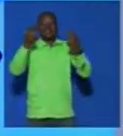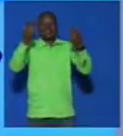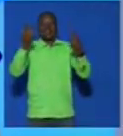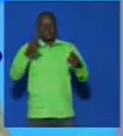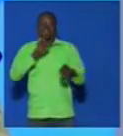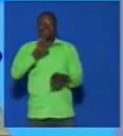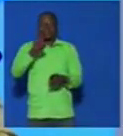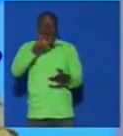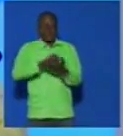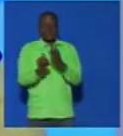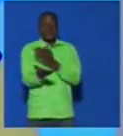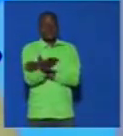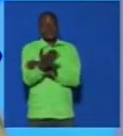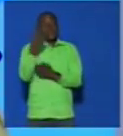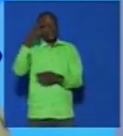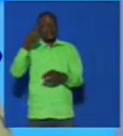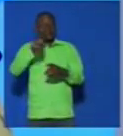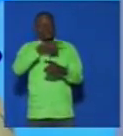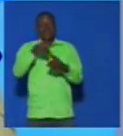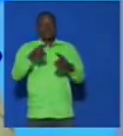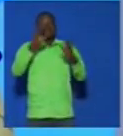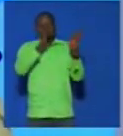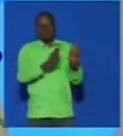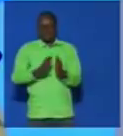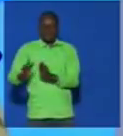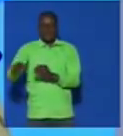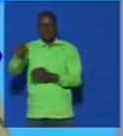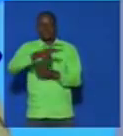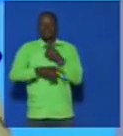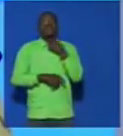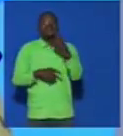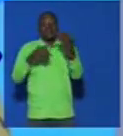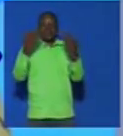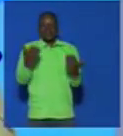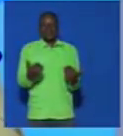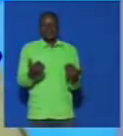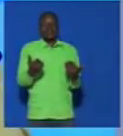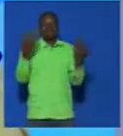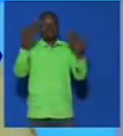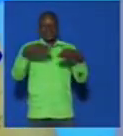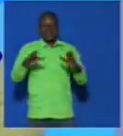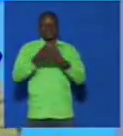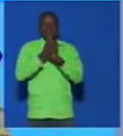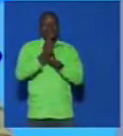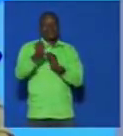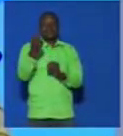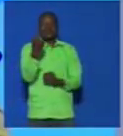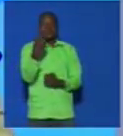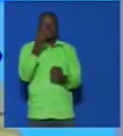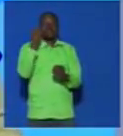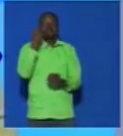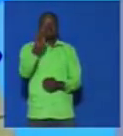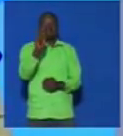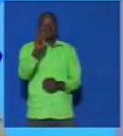pirate ou cet après-midi lorsqu'on jette un coup d'oeil sur le classement de ce groupe i où l'avait dit tout à l'heure la mauritanie est déjà qualifiée avec 12 points le